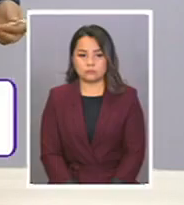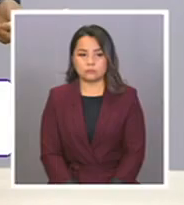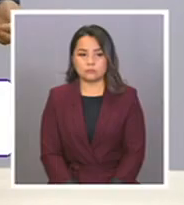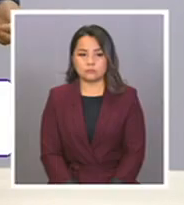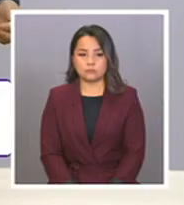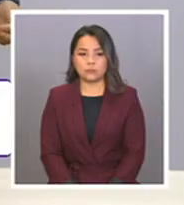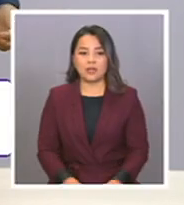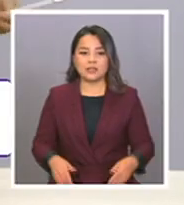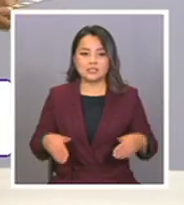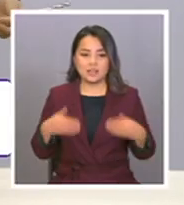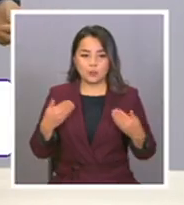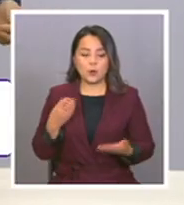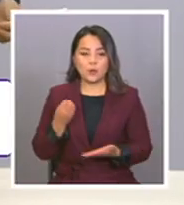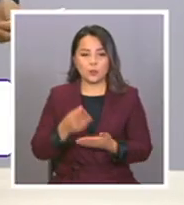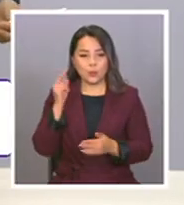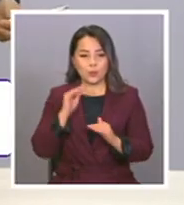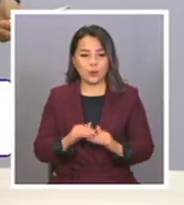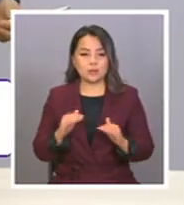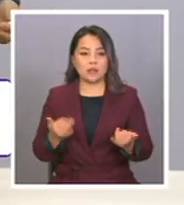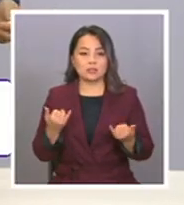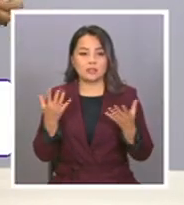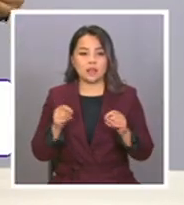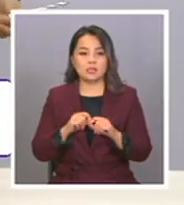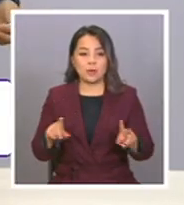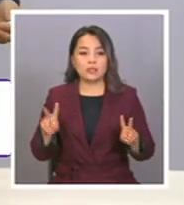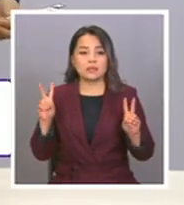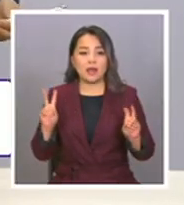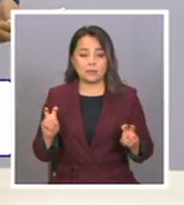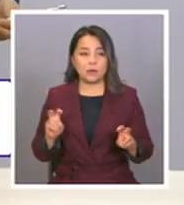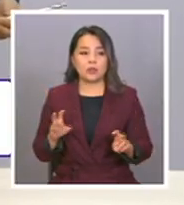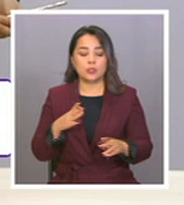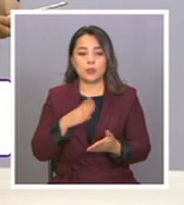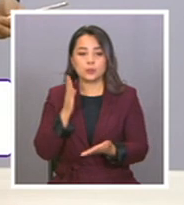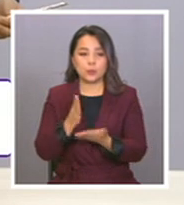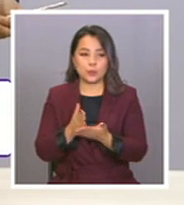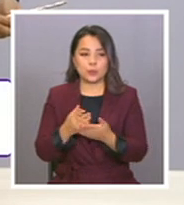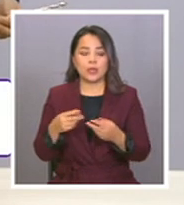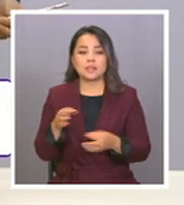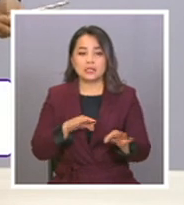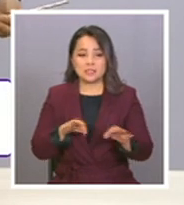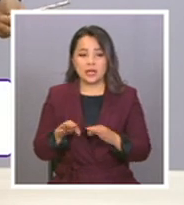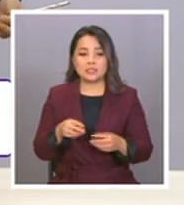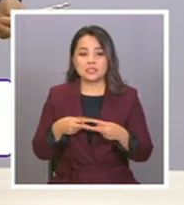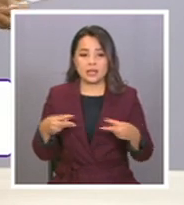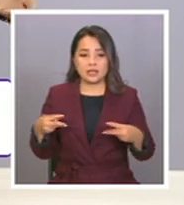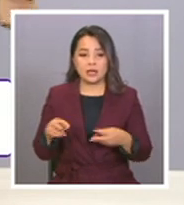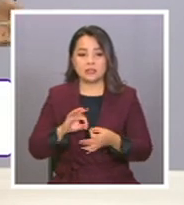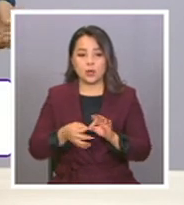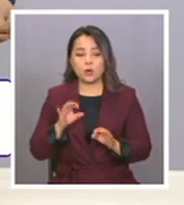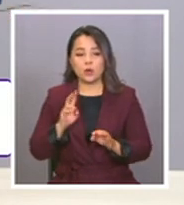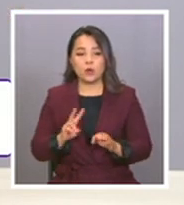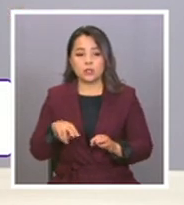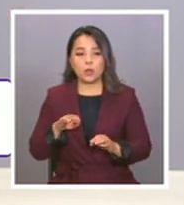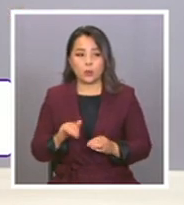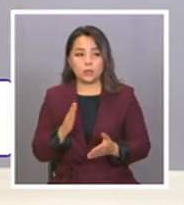Сәлеметсіздер ме, құрметті оқушылар! Бүгінгі сабағымыздың тақырыбы түзу сызықты тең айнымалы қозғалыс және үдеу. Бүгінгі сабақта